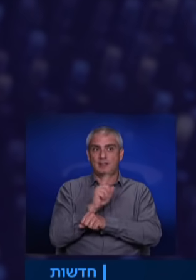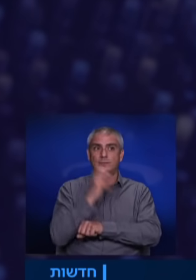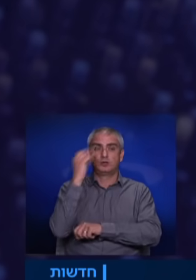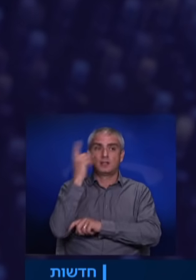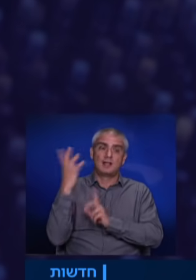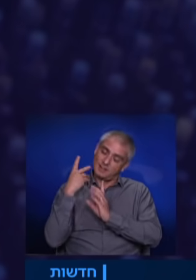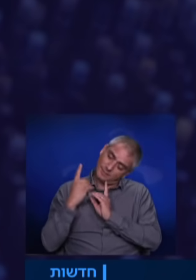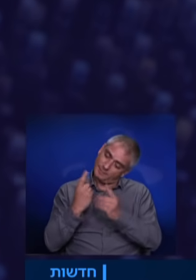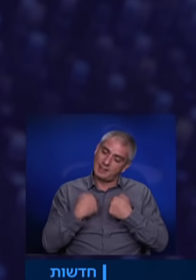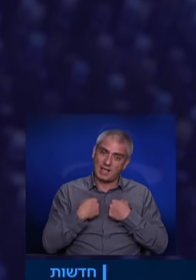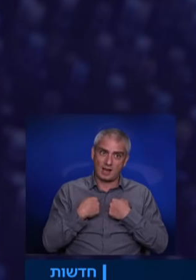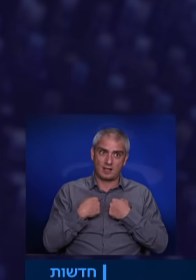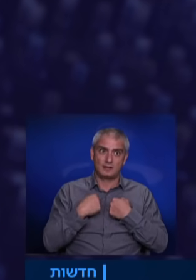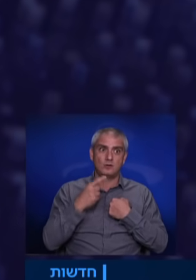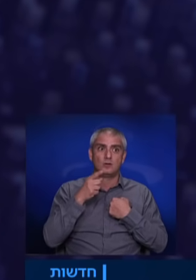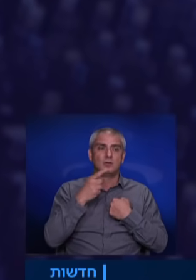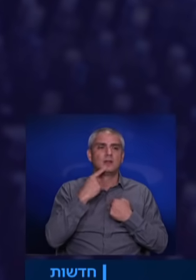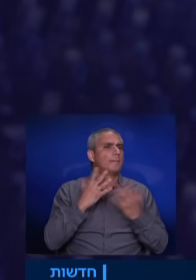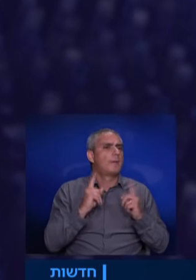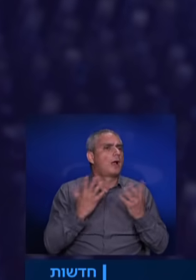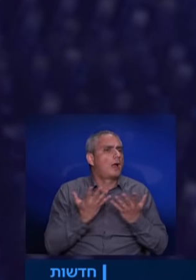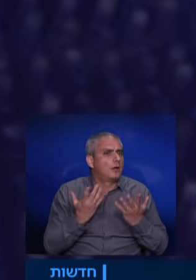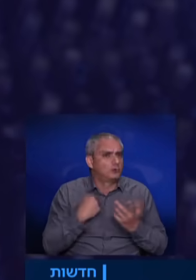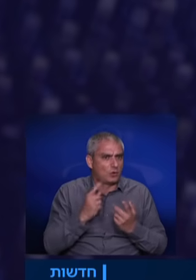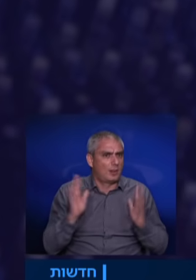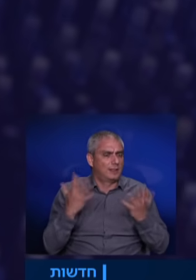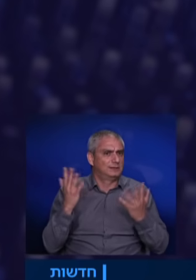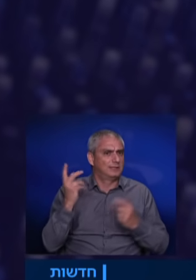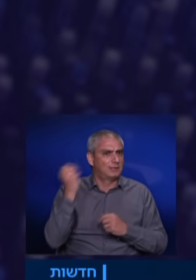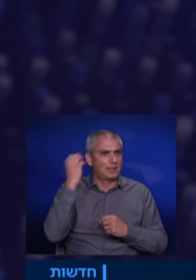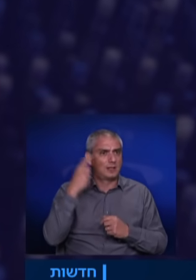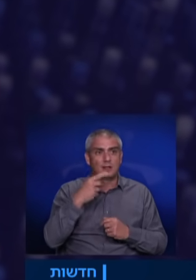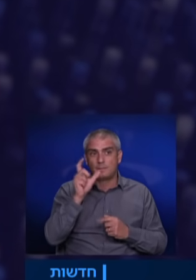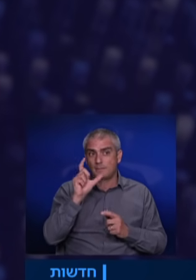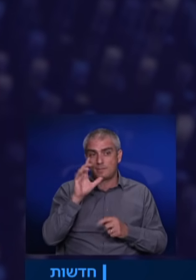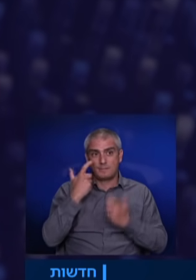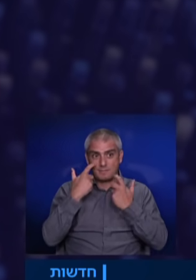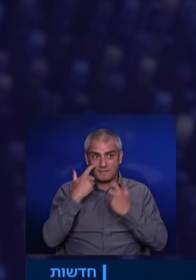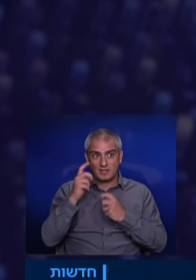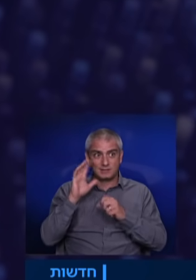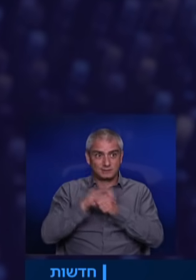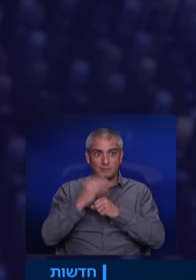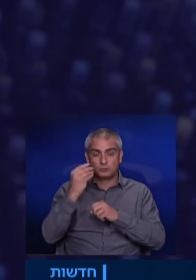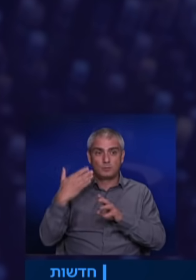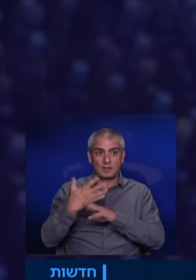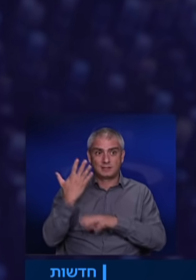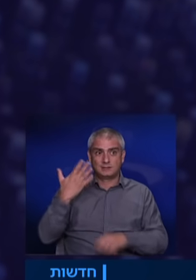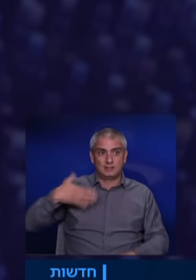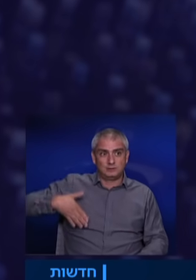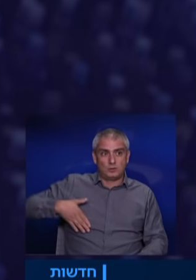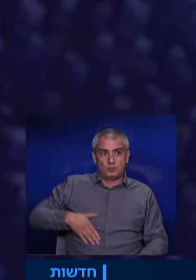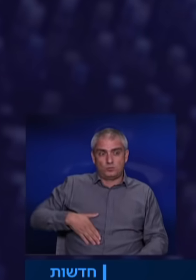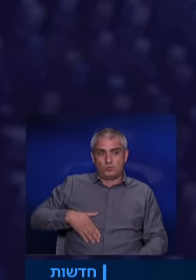שבינתיים שניידת תהיה בדרך אליי. תגיד לי רק מה קרה כדי שאני אוכל לזרז את הניידת. המאבטח זה היה מישהו שמכניס יד